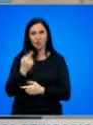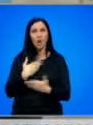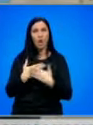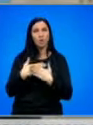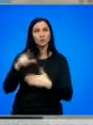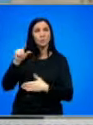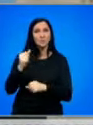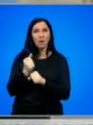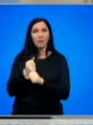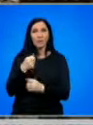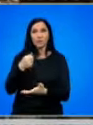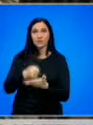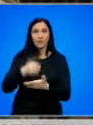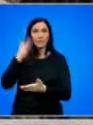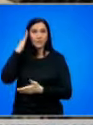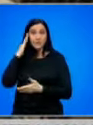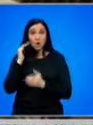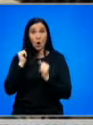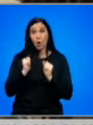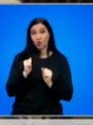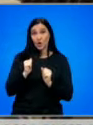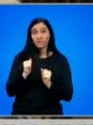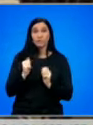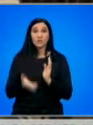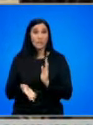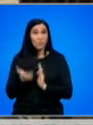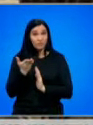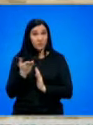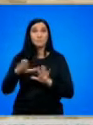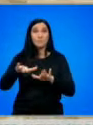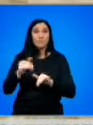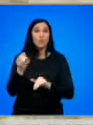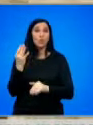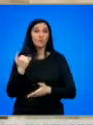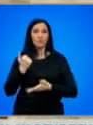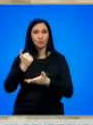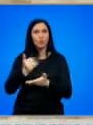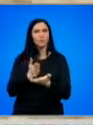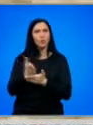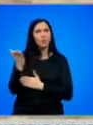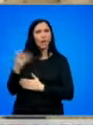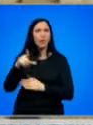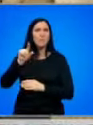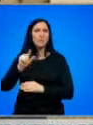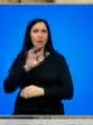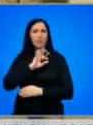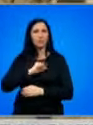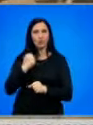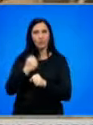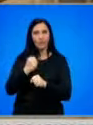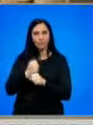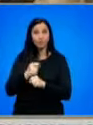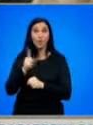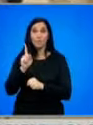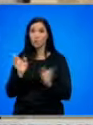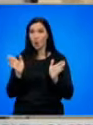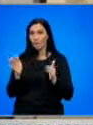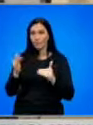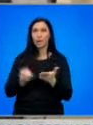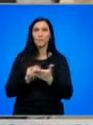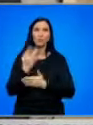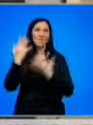Относно минималната работна заплата, министърът очаква тя да се повиши с приемане на новия бюджет. Според него, минималният доход на работещите може да се определя